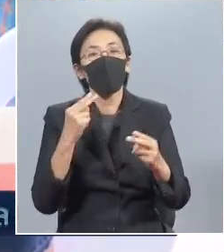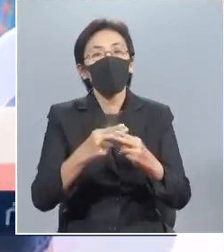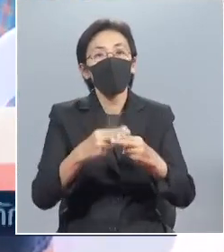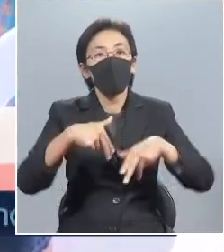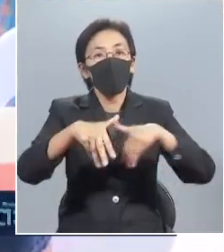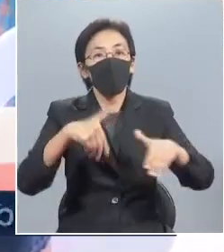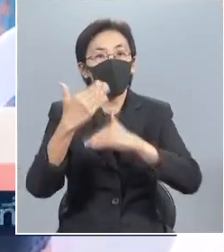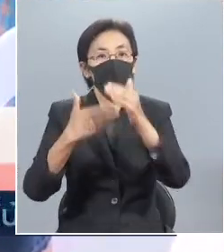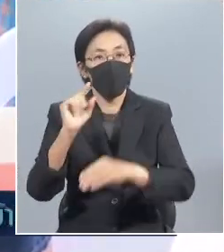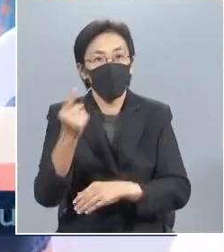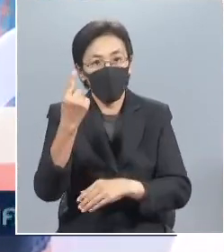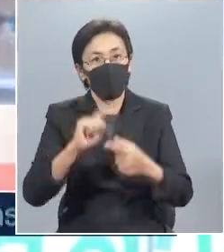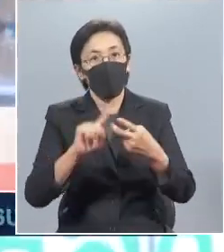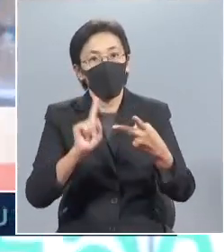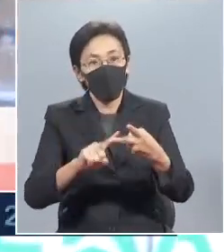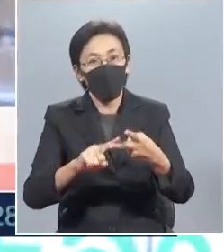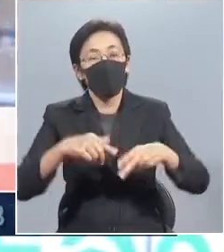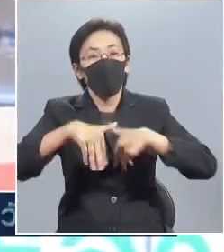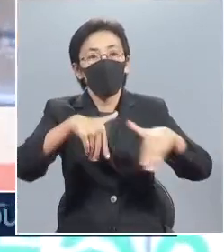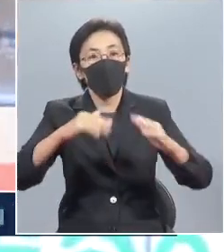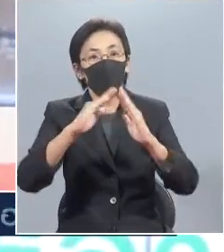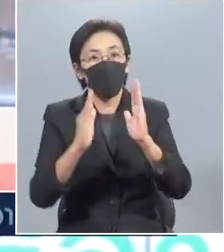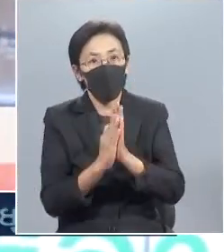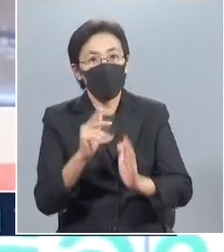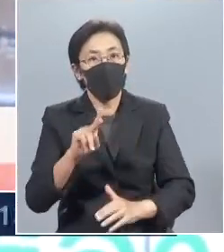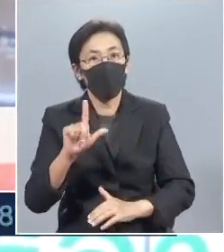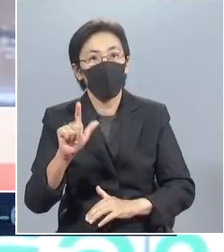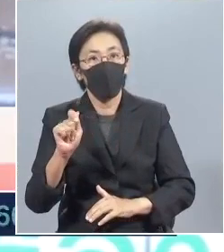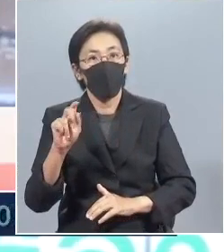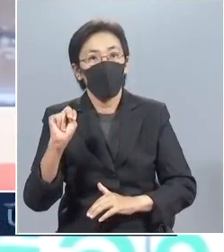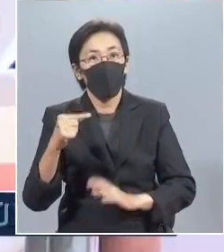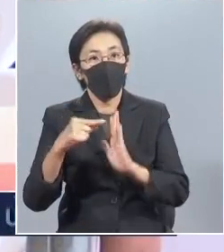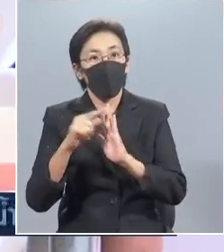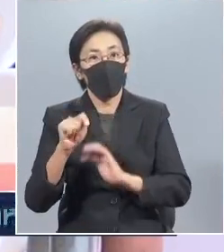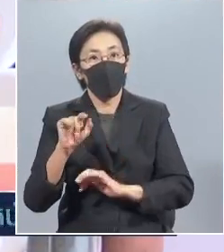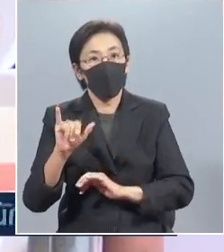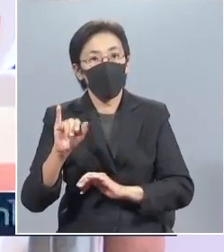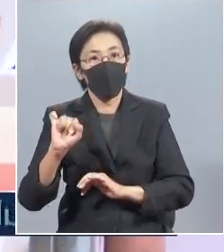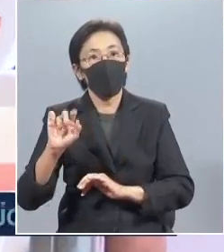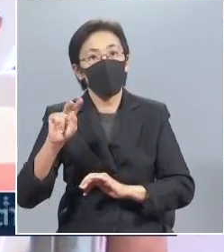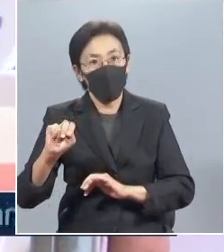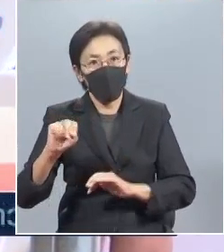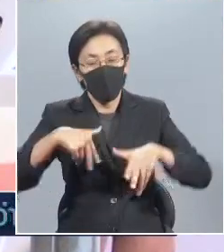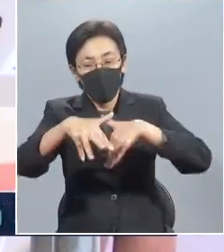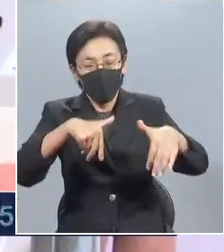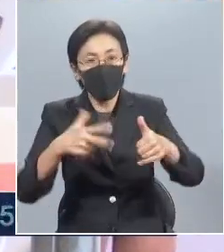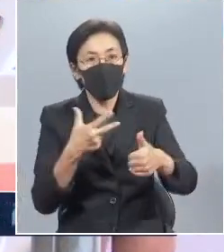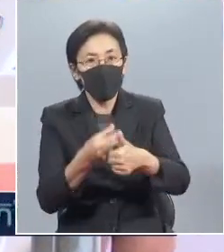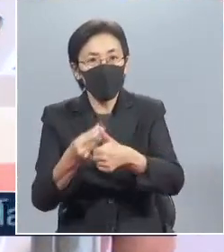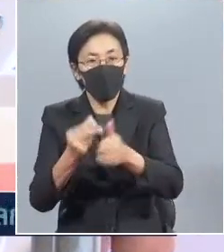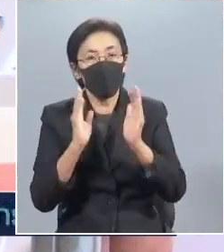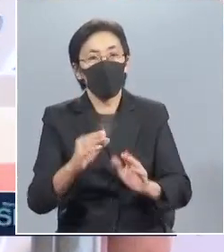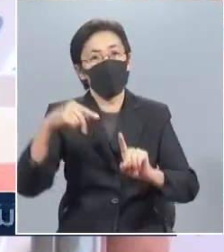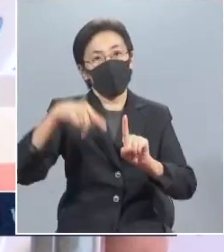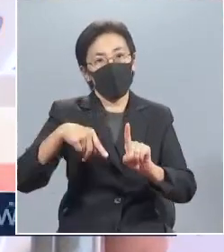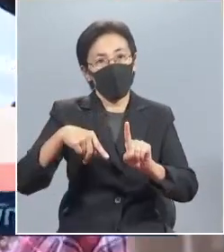แล้วอีกชุมชนครับก็คือชุมชนวัดคลองเตยในทั้งหมดเนี่ยนะฮะก็จะฉีด 1,000ครับซึ่งประธานชุมชนเองก็ได้